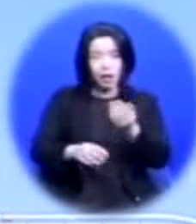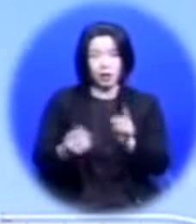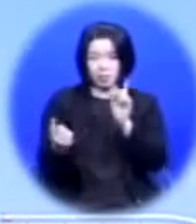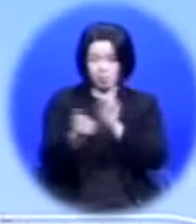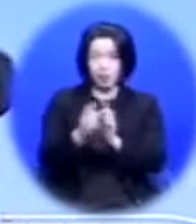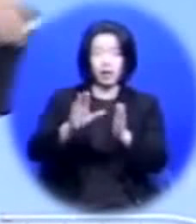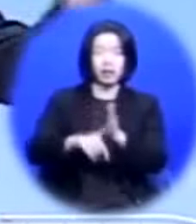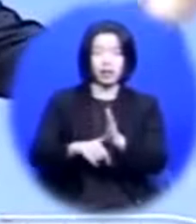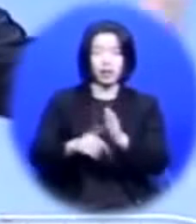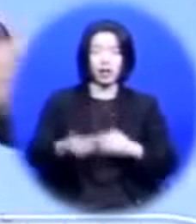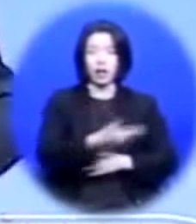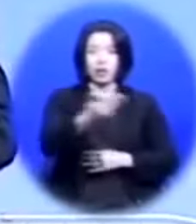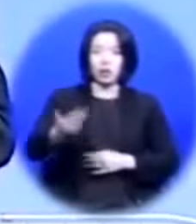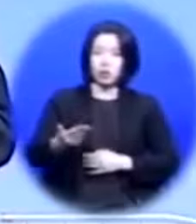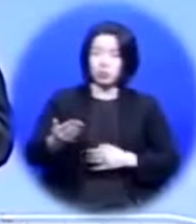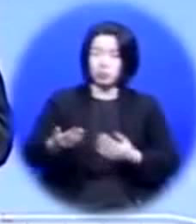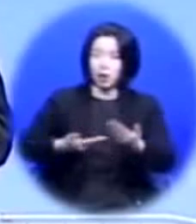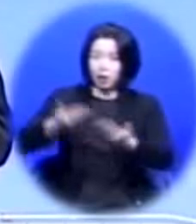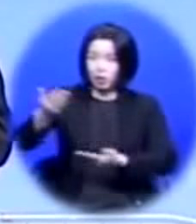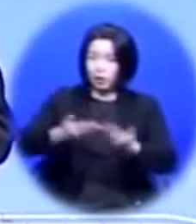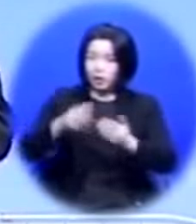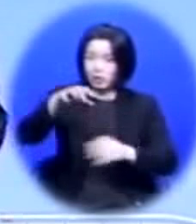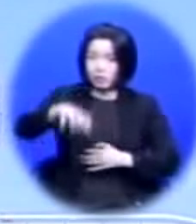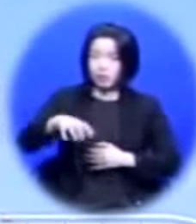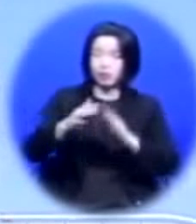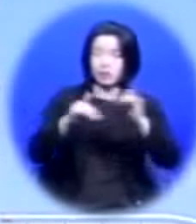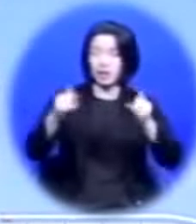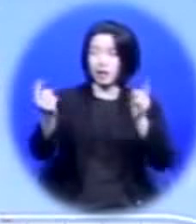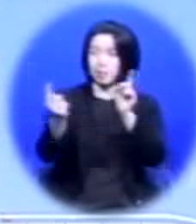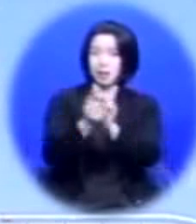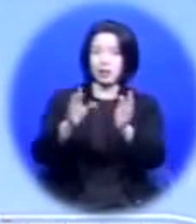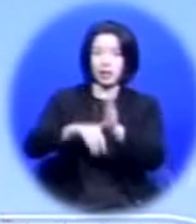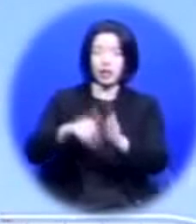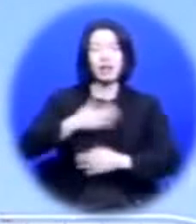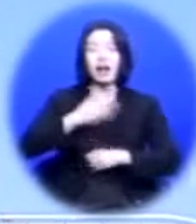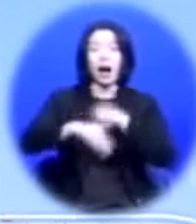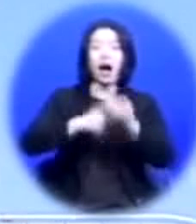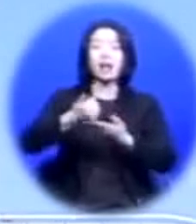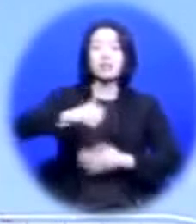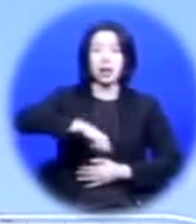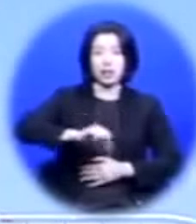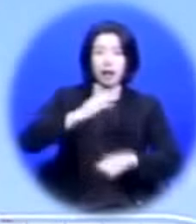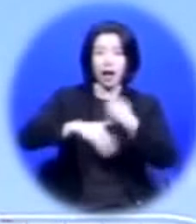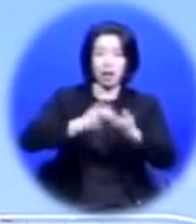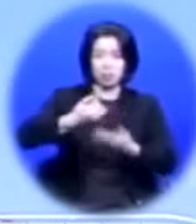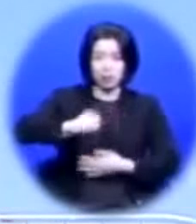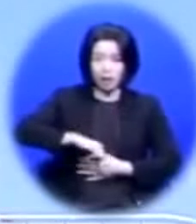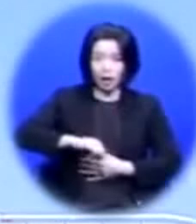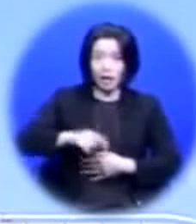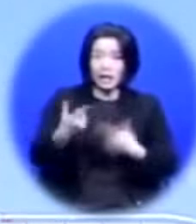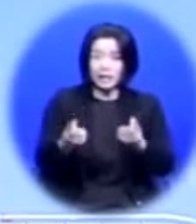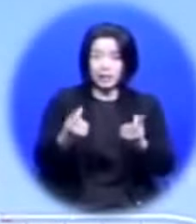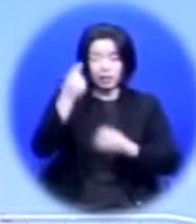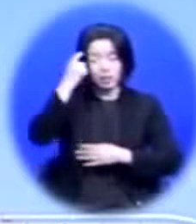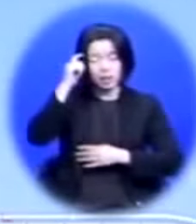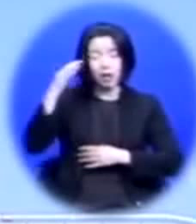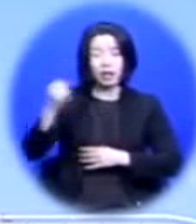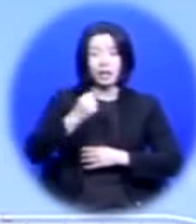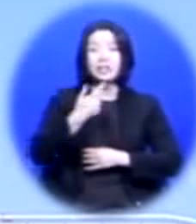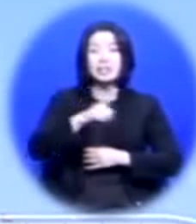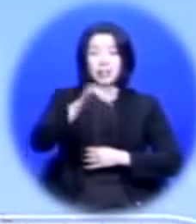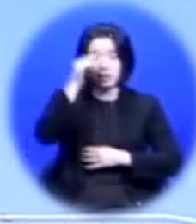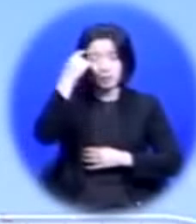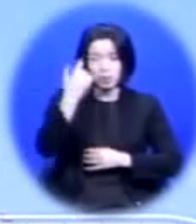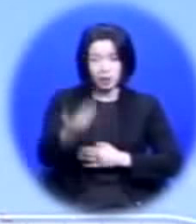때 여러분 거래처 사람을 만날 때는 하나님 아들이야 나는 하나님의 딸이야 이런 생각해 보셨습니까